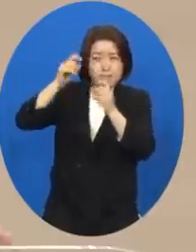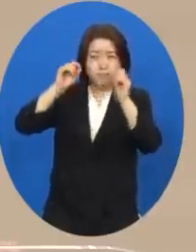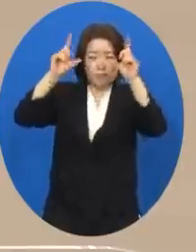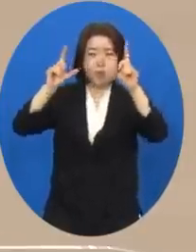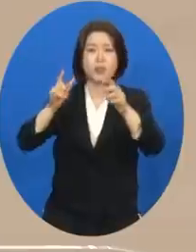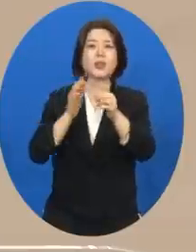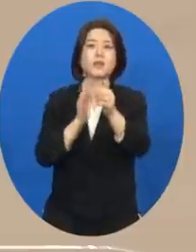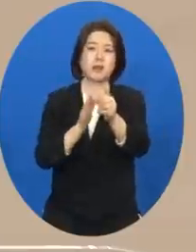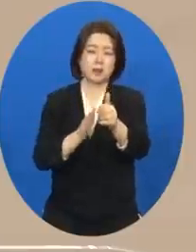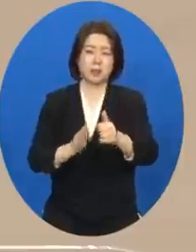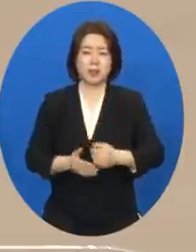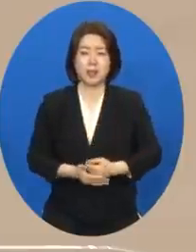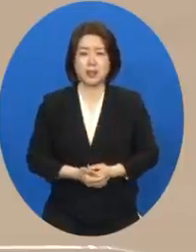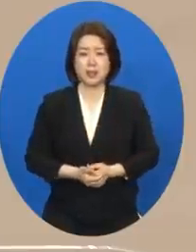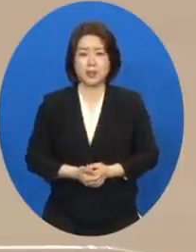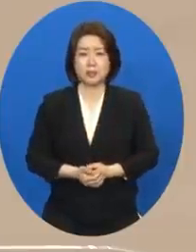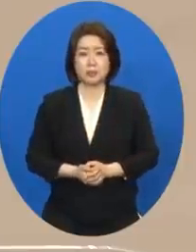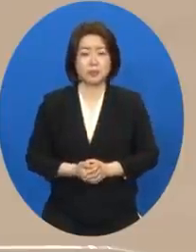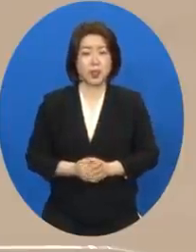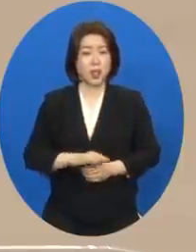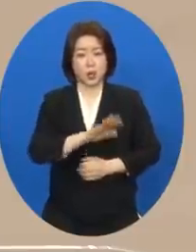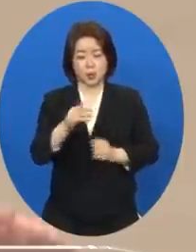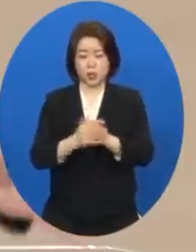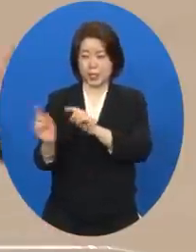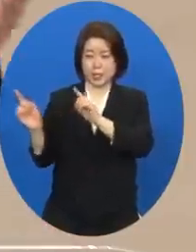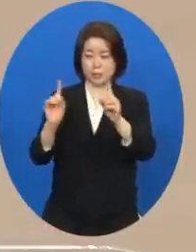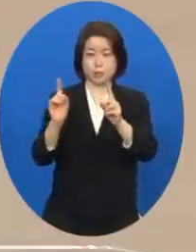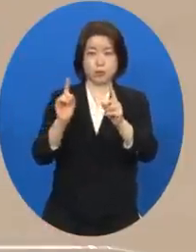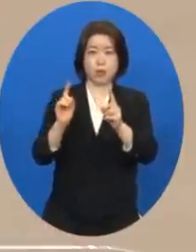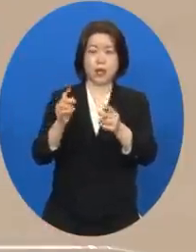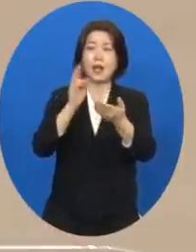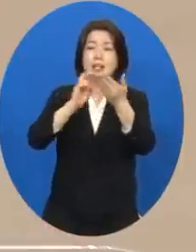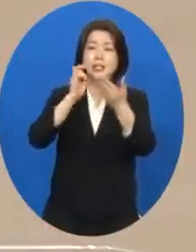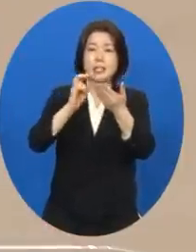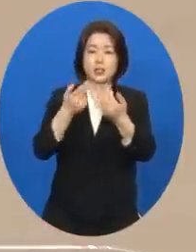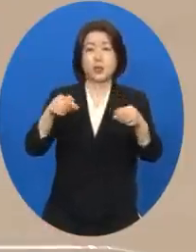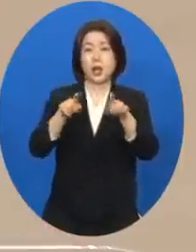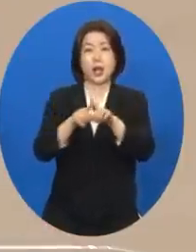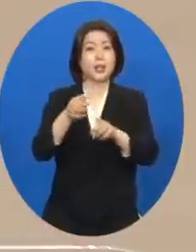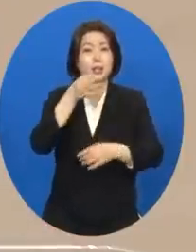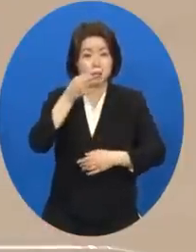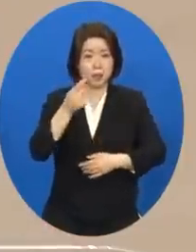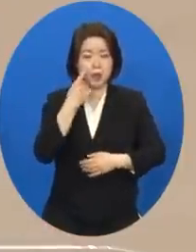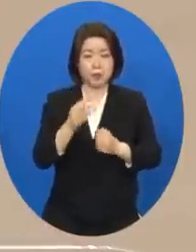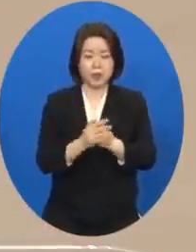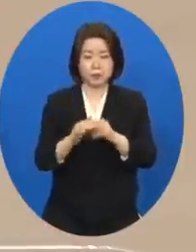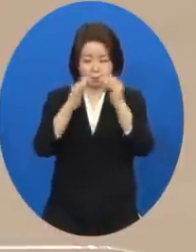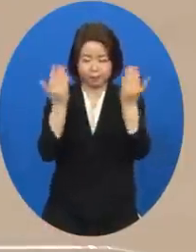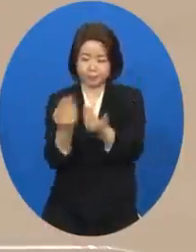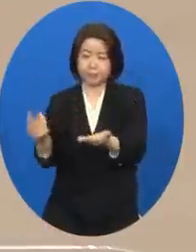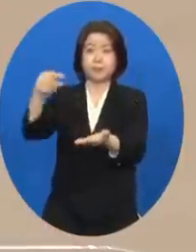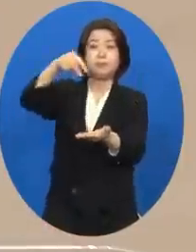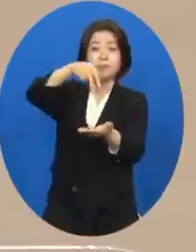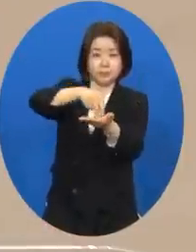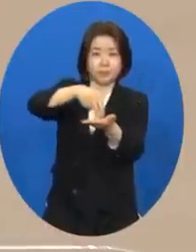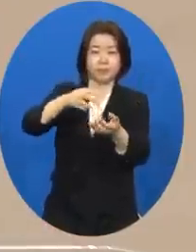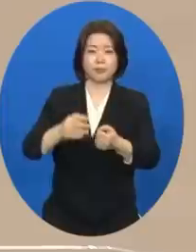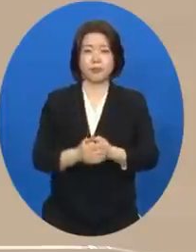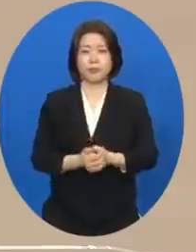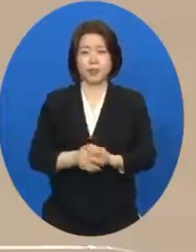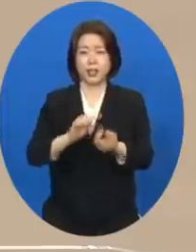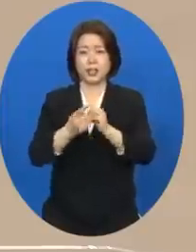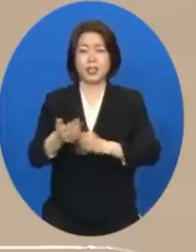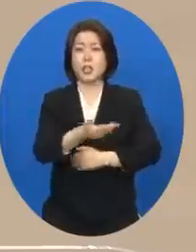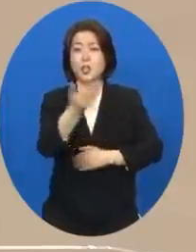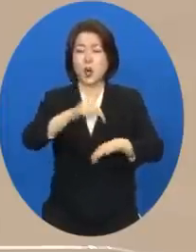축복합니다 우리 부활 찬송 을 한번 같이 부르 시계 씁니다 다 일어나셔서 그 대신에 여러분의